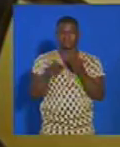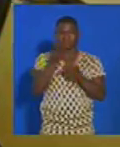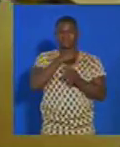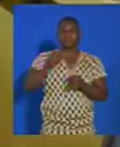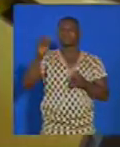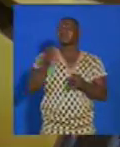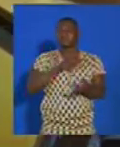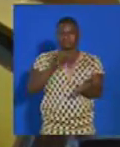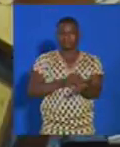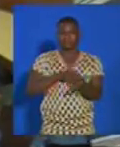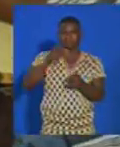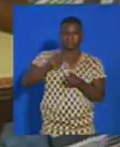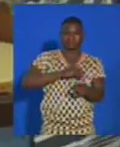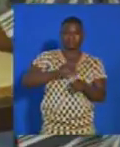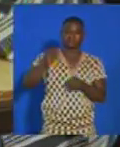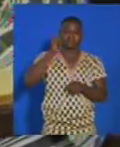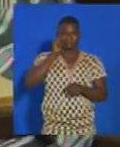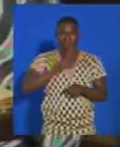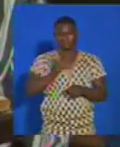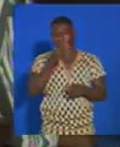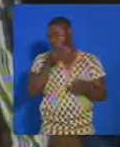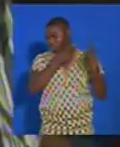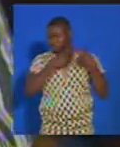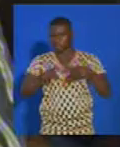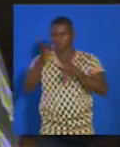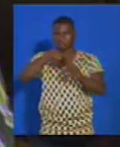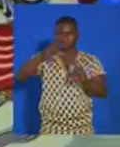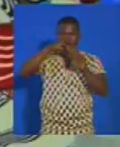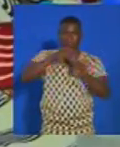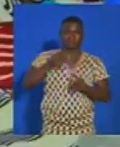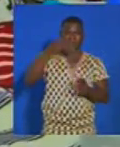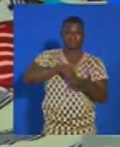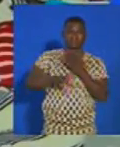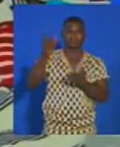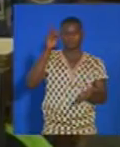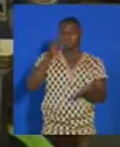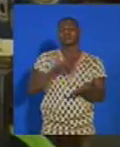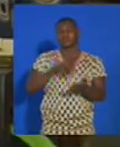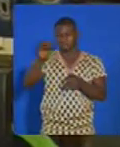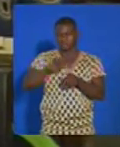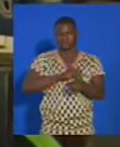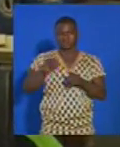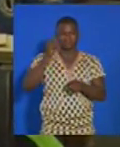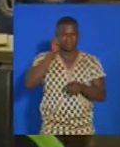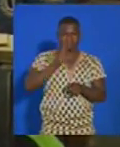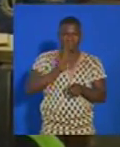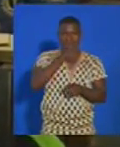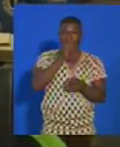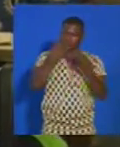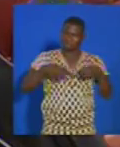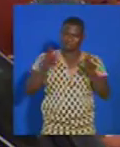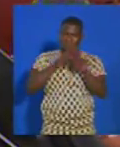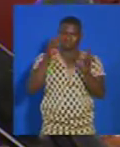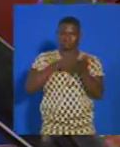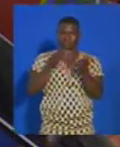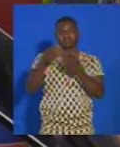formés au Burkina Faso. Au cours de leur spécialisation en gynécologie obstétricale, les lauréats ont rencontré quelques